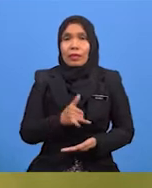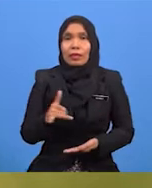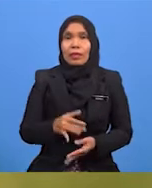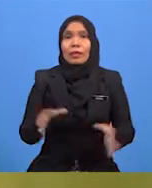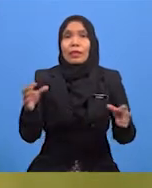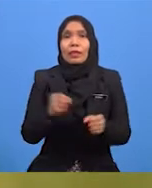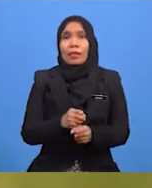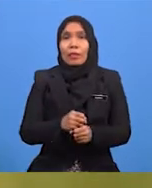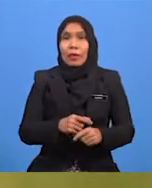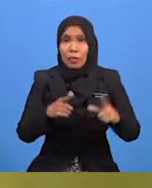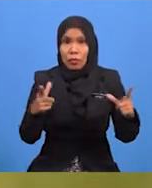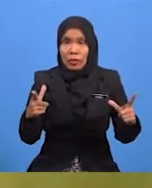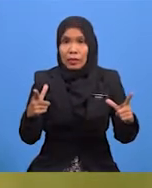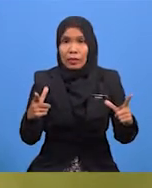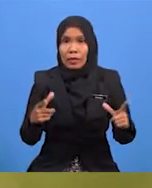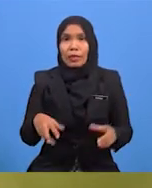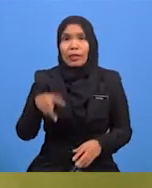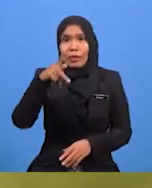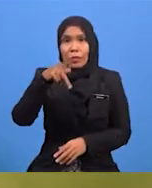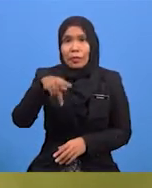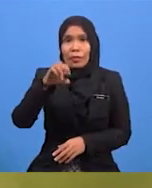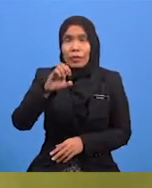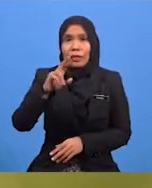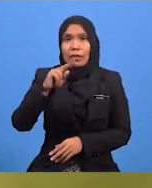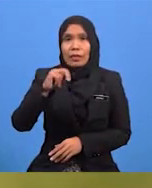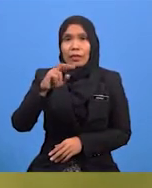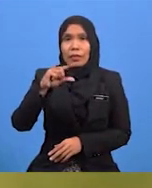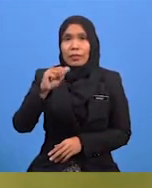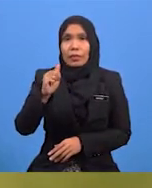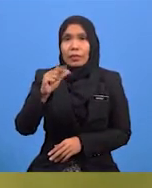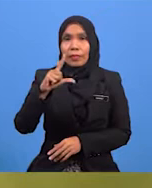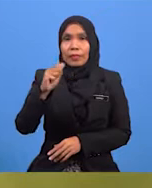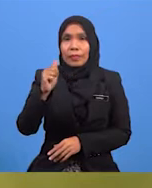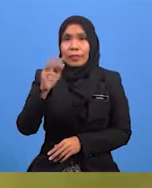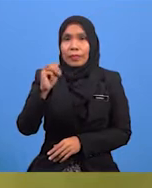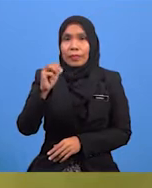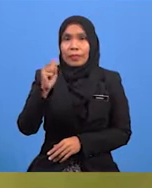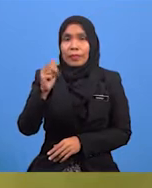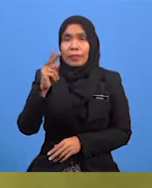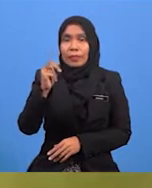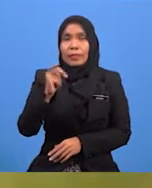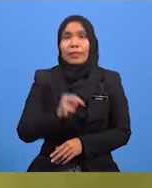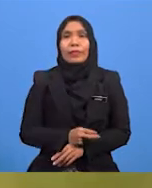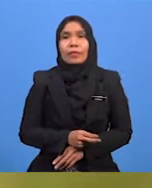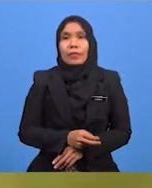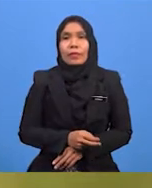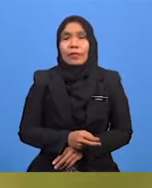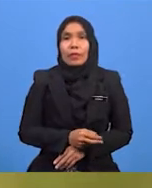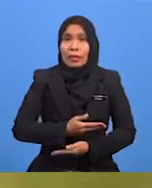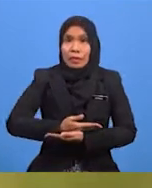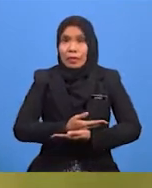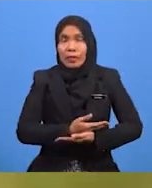meluaskan pengalaman dalam kehidupannya. Penyajak juga mahu melatih